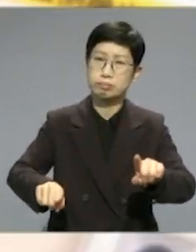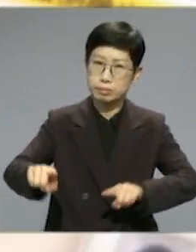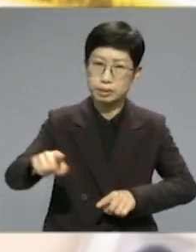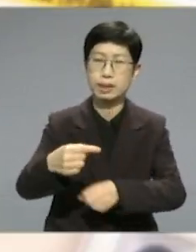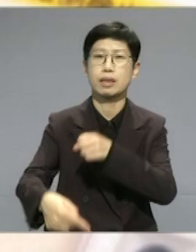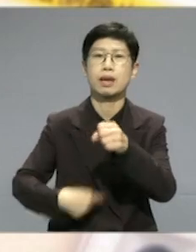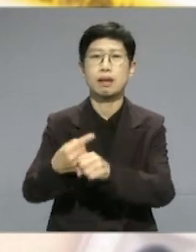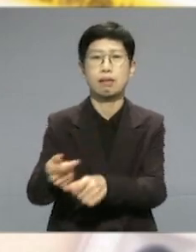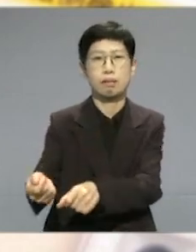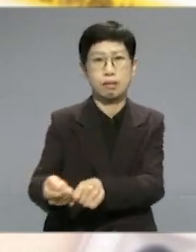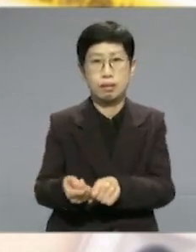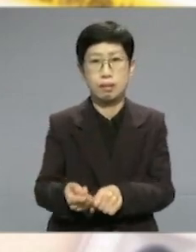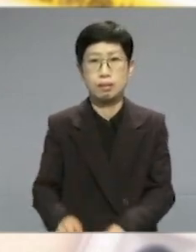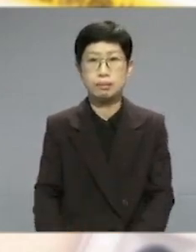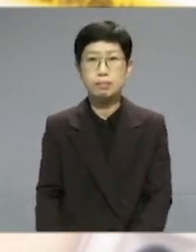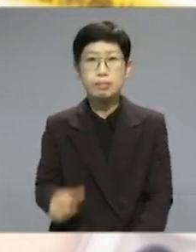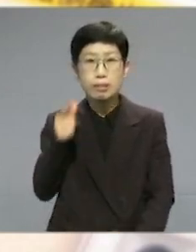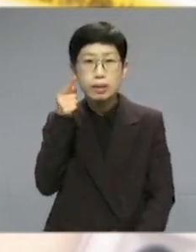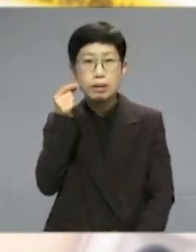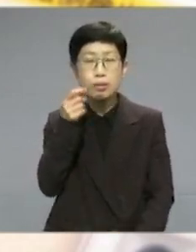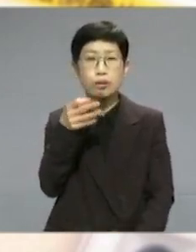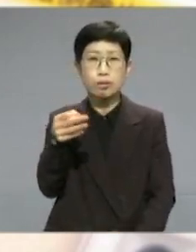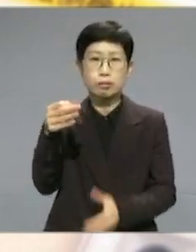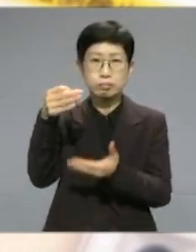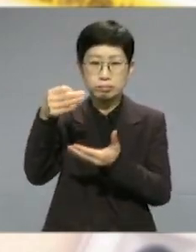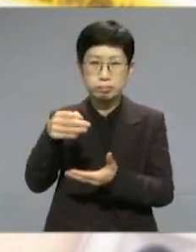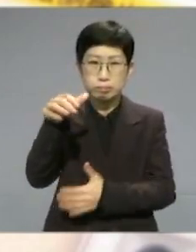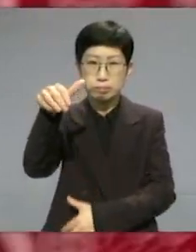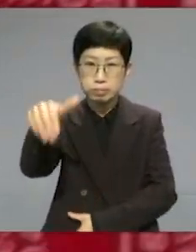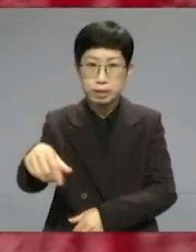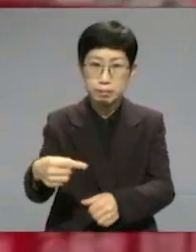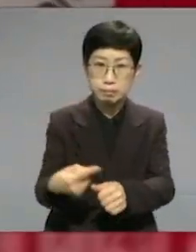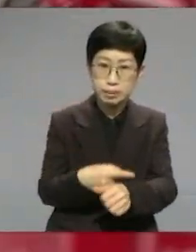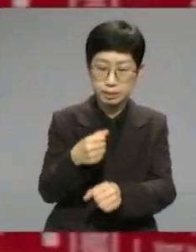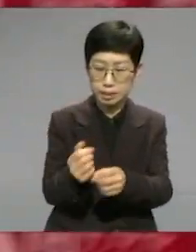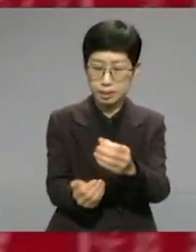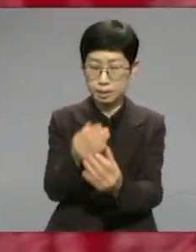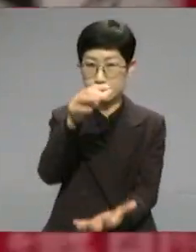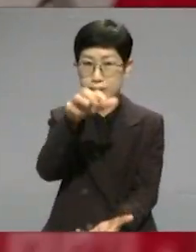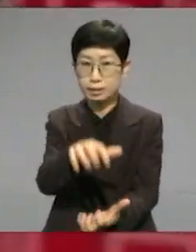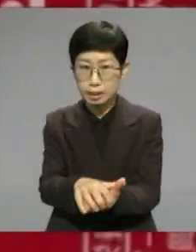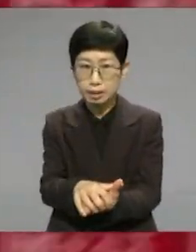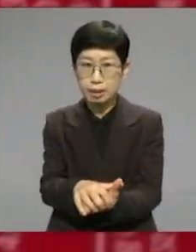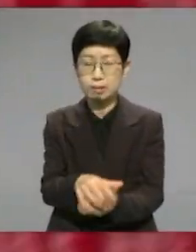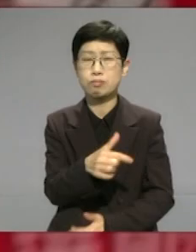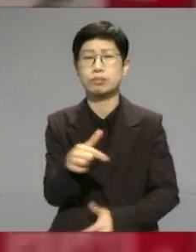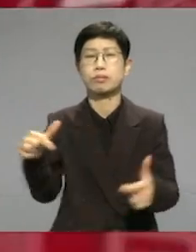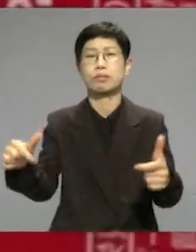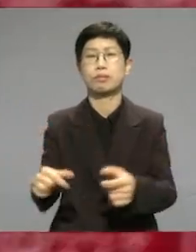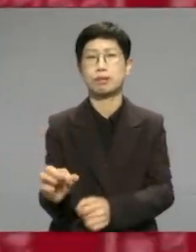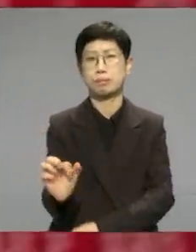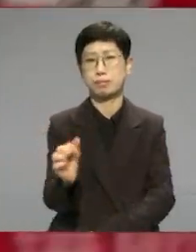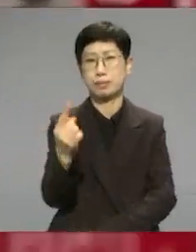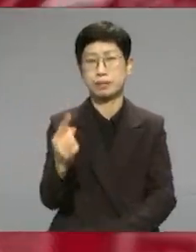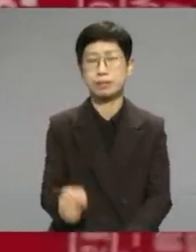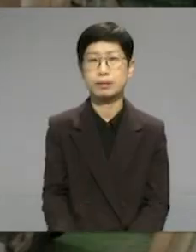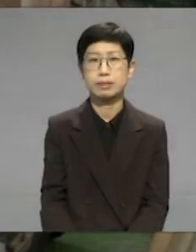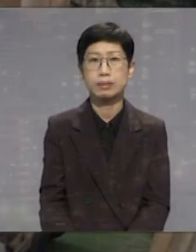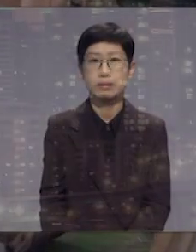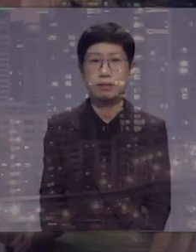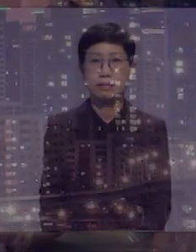앞당겨졌습니다 화 가치 약세에 따라 일본의 달러와 기준 GDP 상대적으로 많이 감소한 영향이